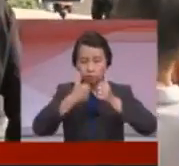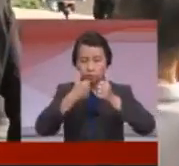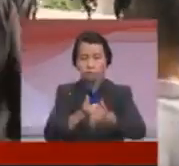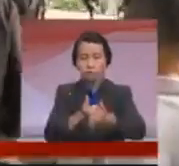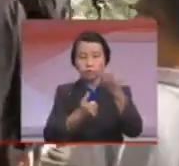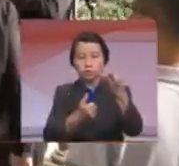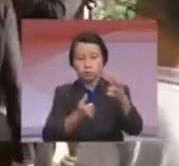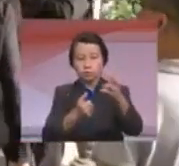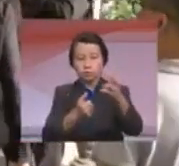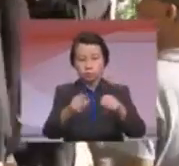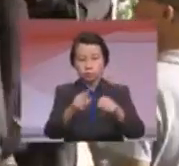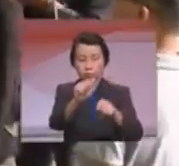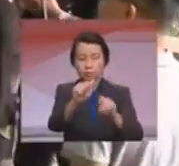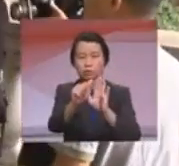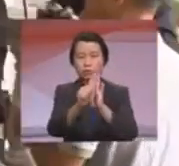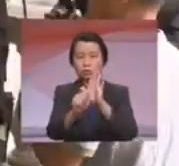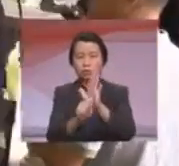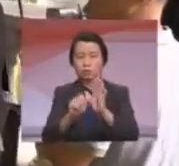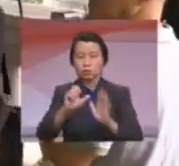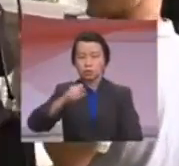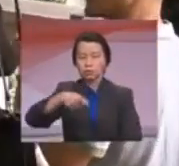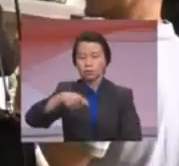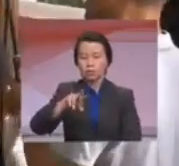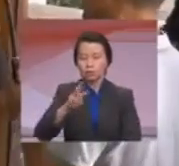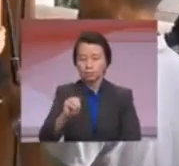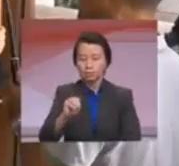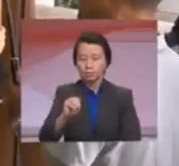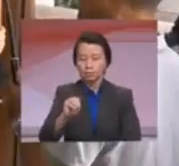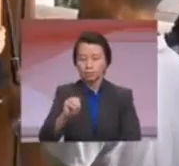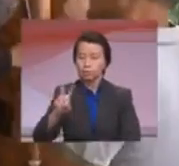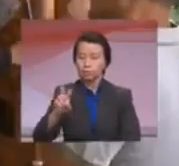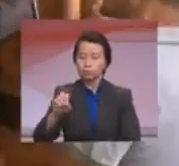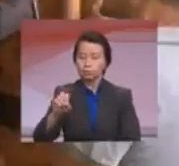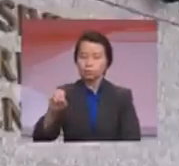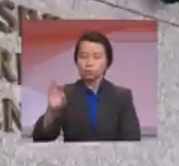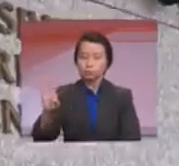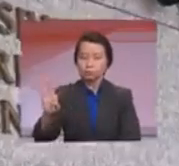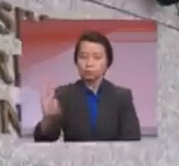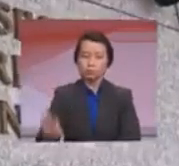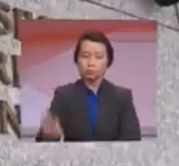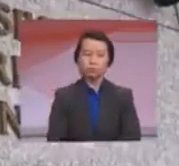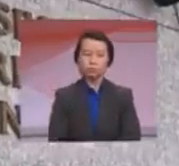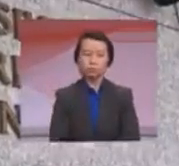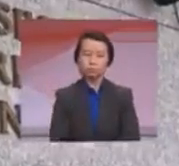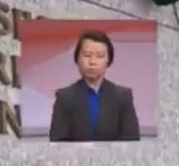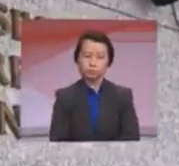Seksyen 16-A Akta SPRM 2009.